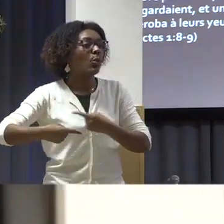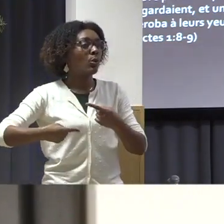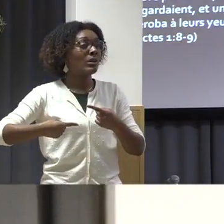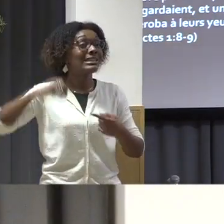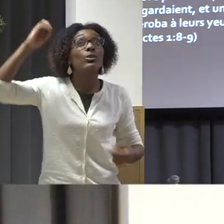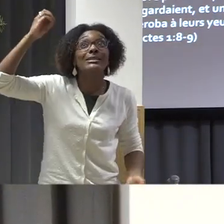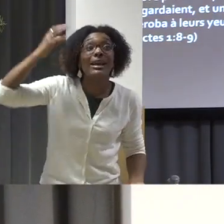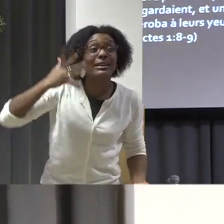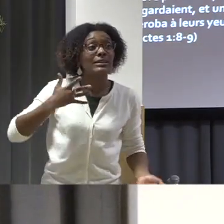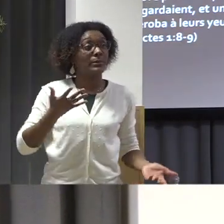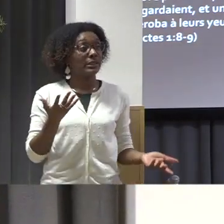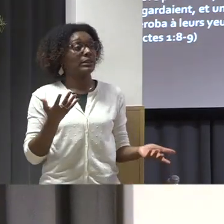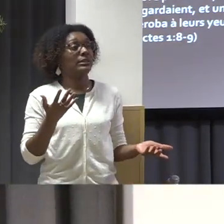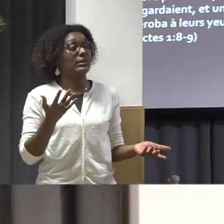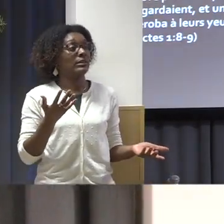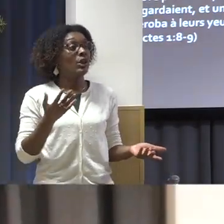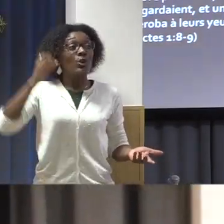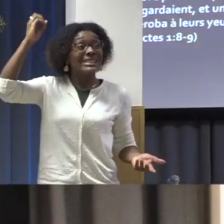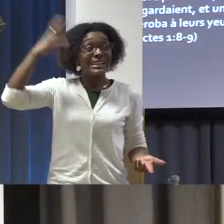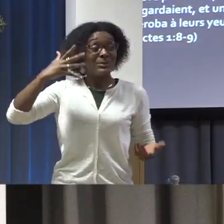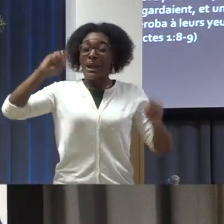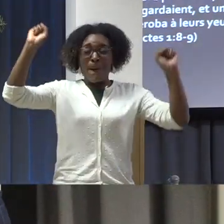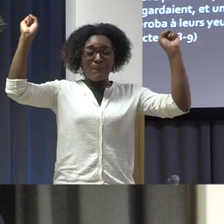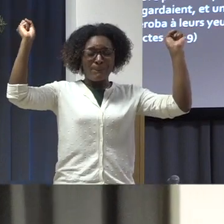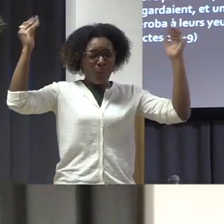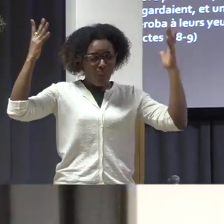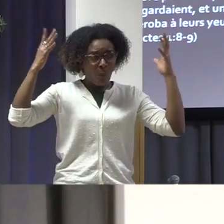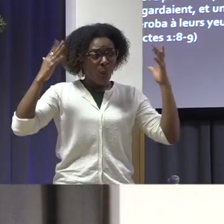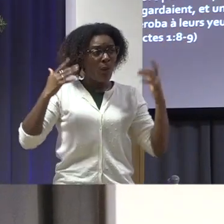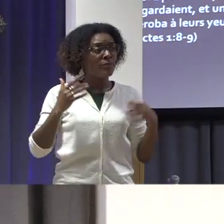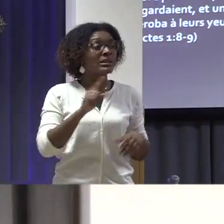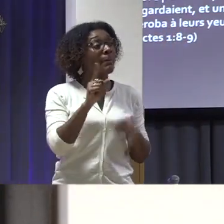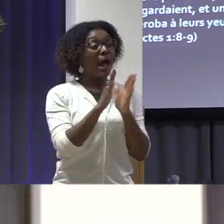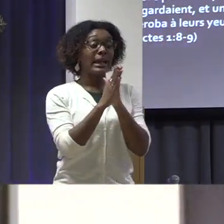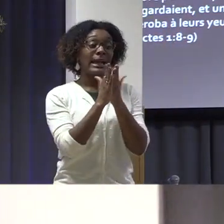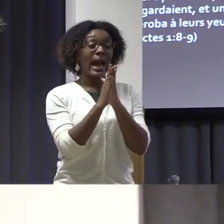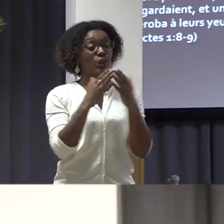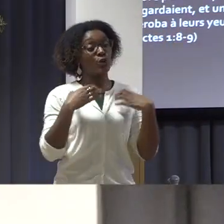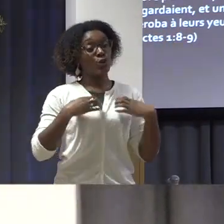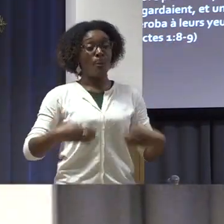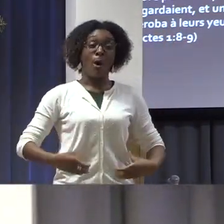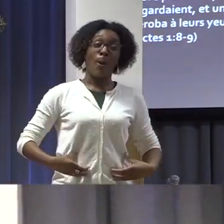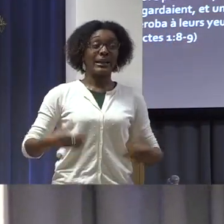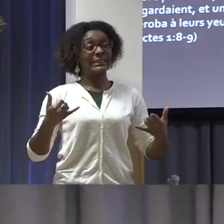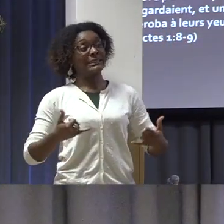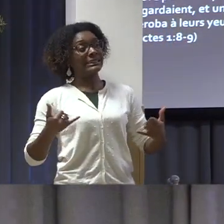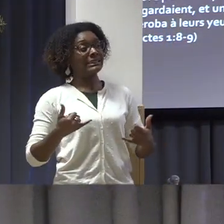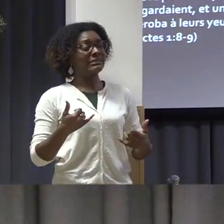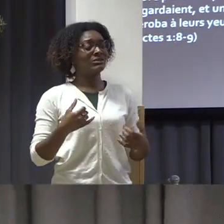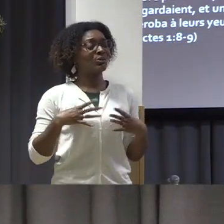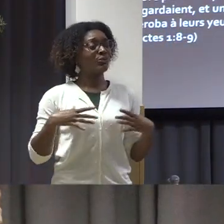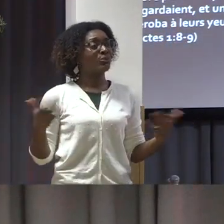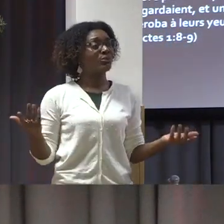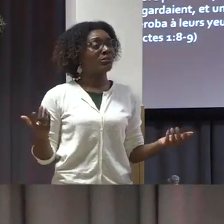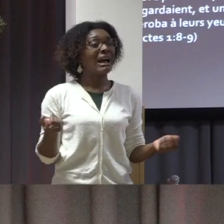saint-esprit il survenait sur vous c'est pas une carte de membre c'est pas une